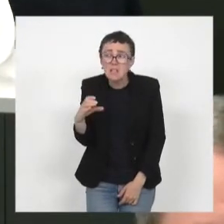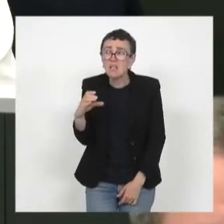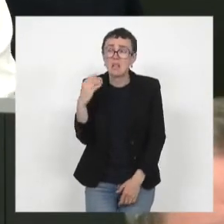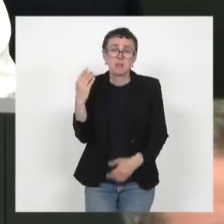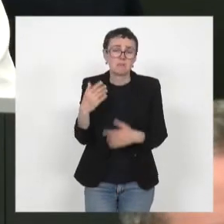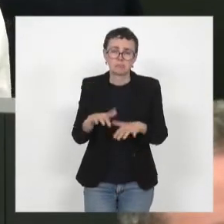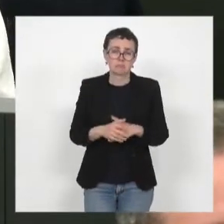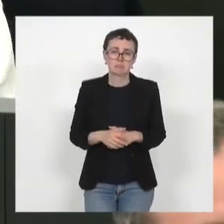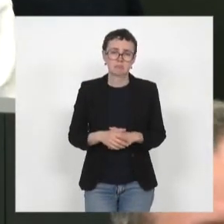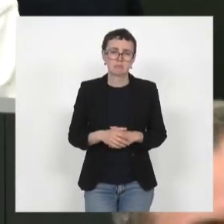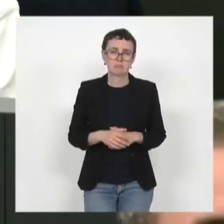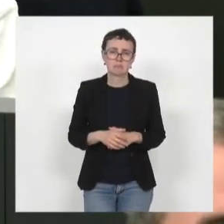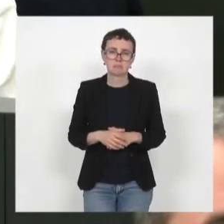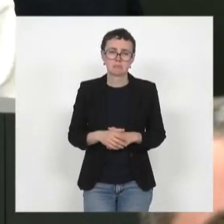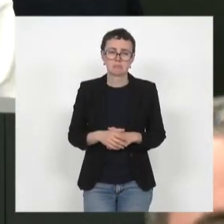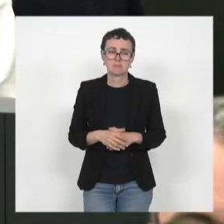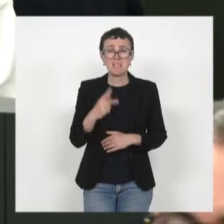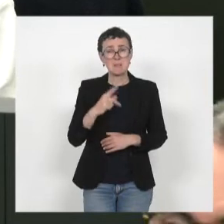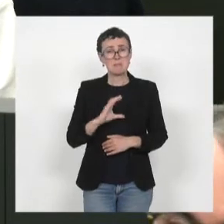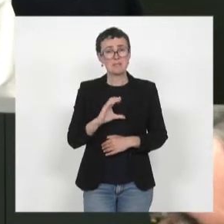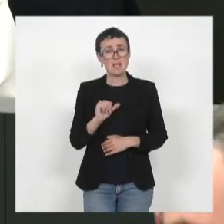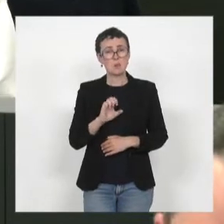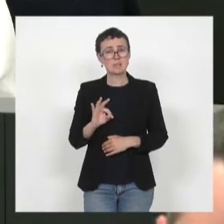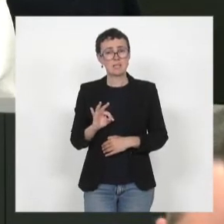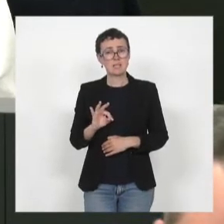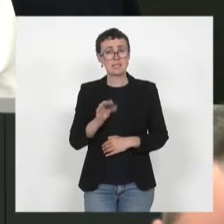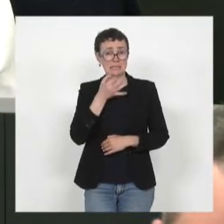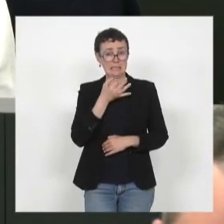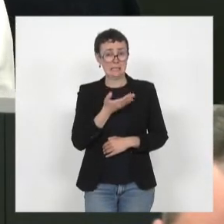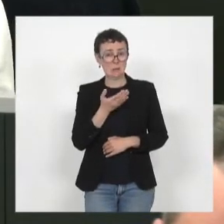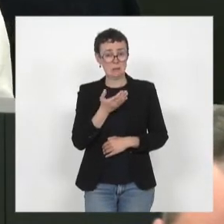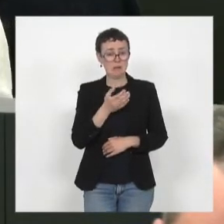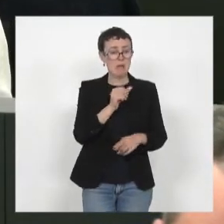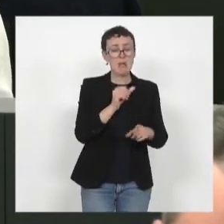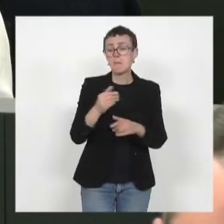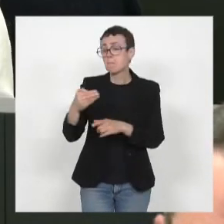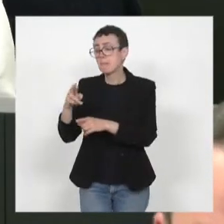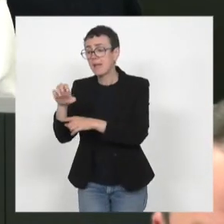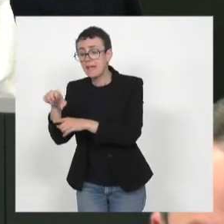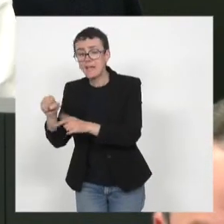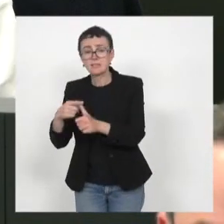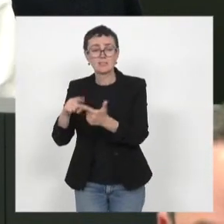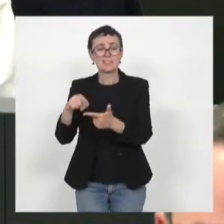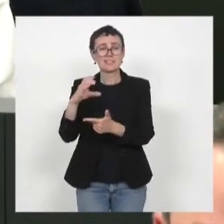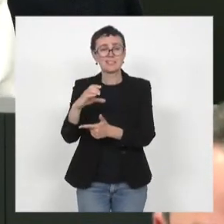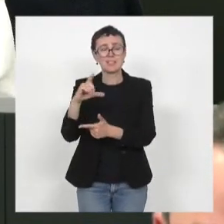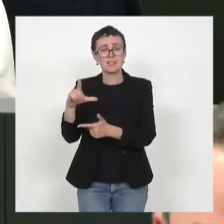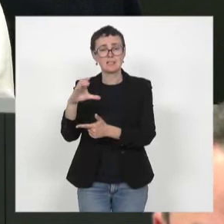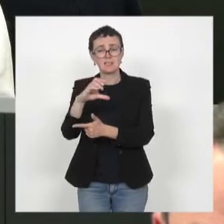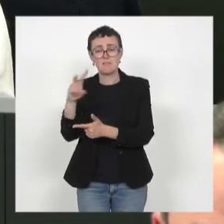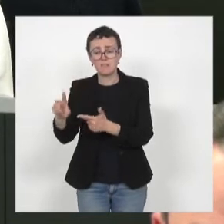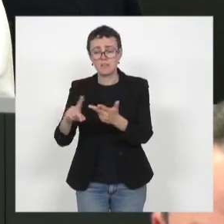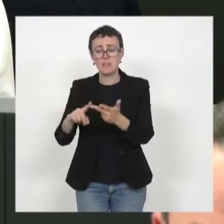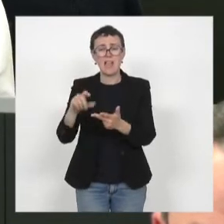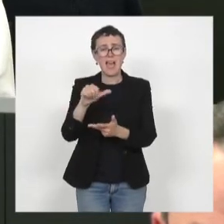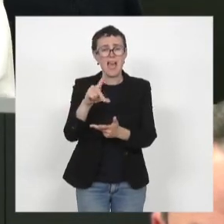Le PCAET prévoyait de conforter les conseillers info-énergie portés par la DIL, l'AMRES, la CLCV, qui assurent une mission